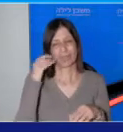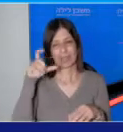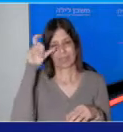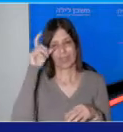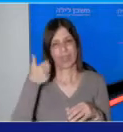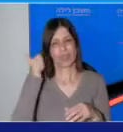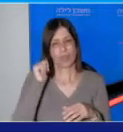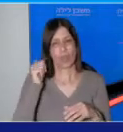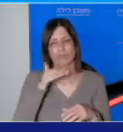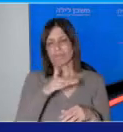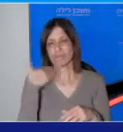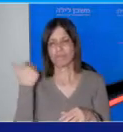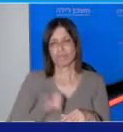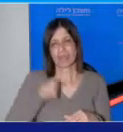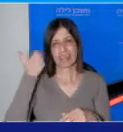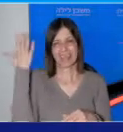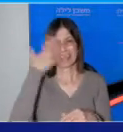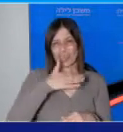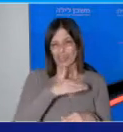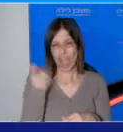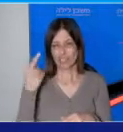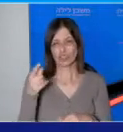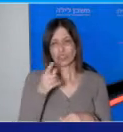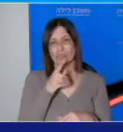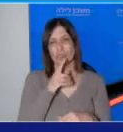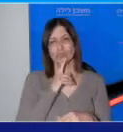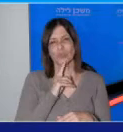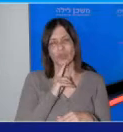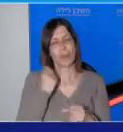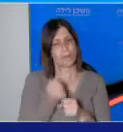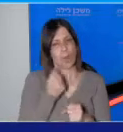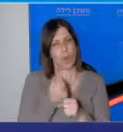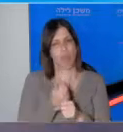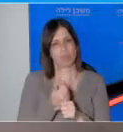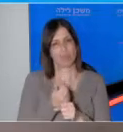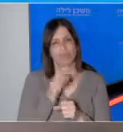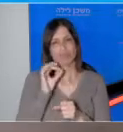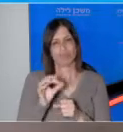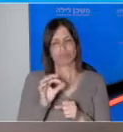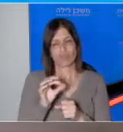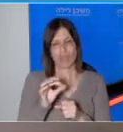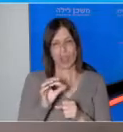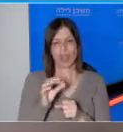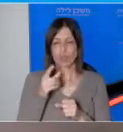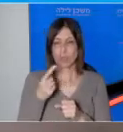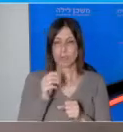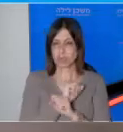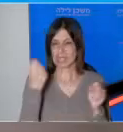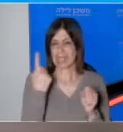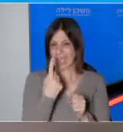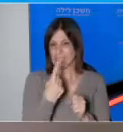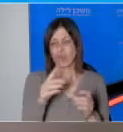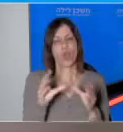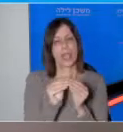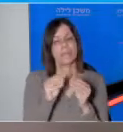מנהיג דאש בסוריה בעקבות פעולת קומנדו נועזת. למעשה הוא פוצץ את עצמו יחד